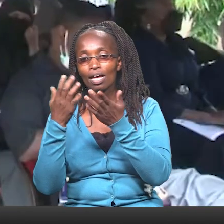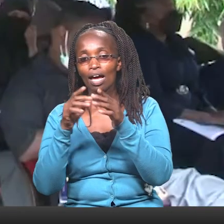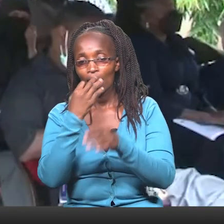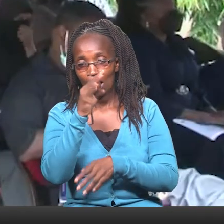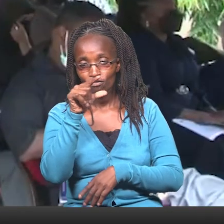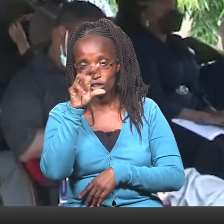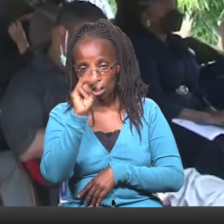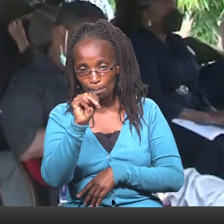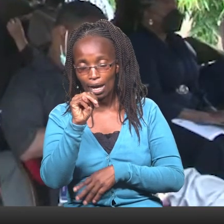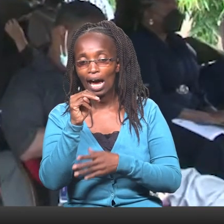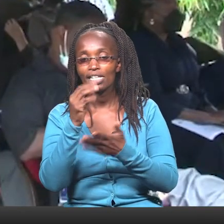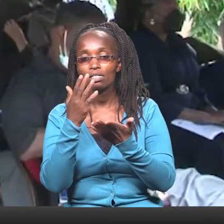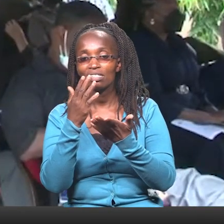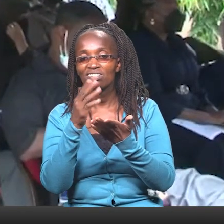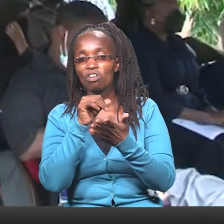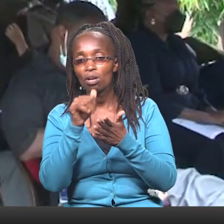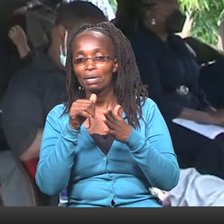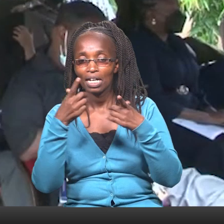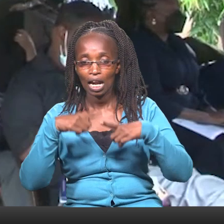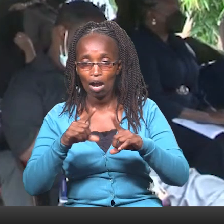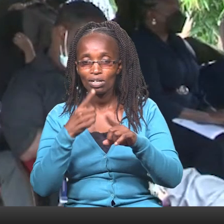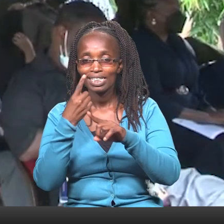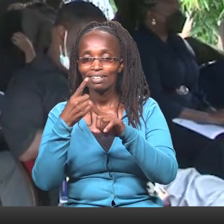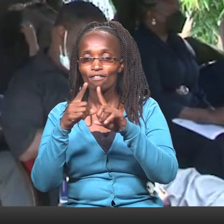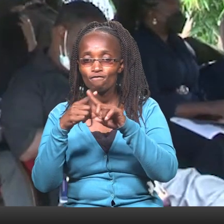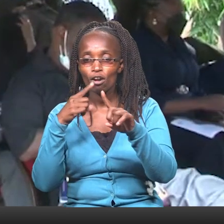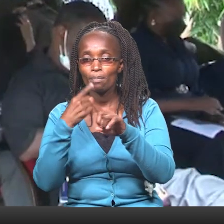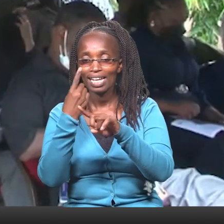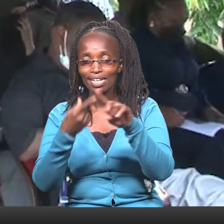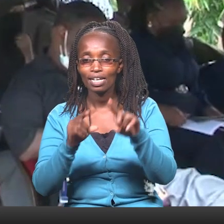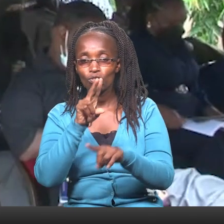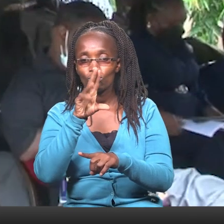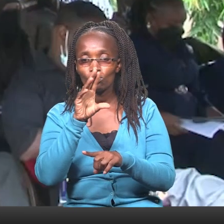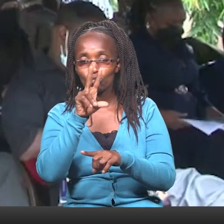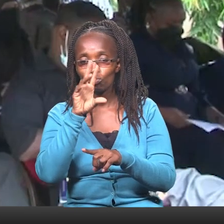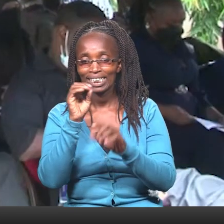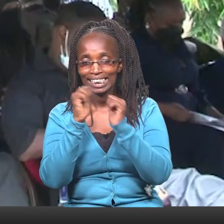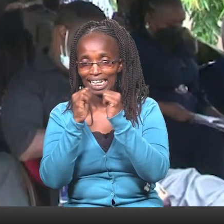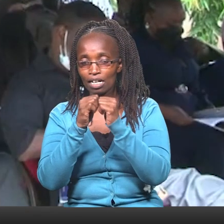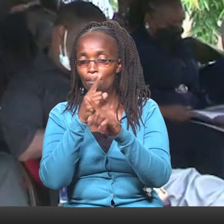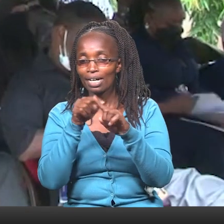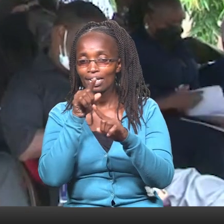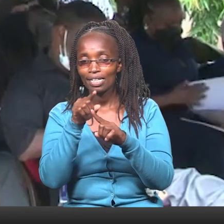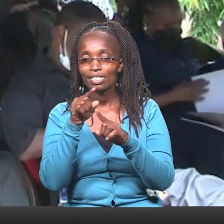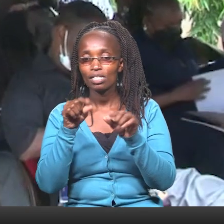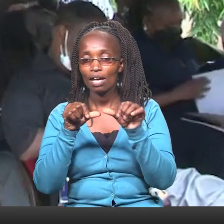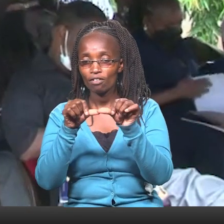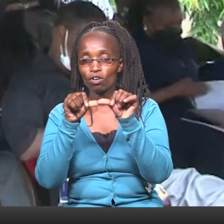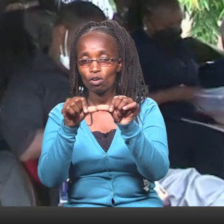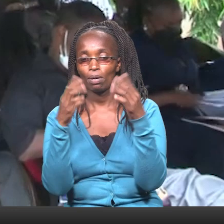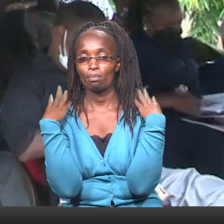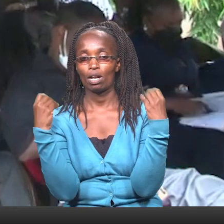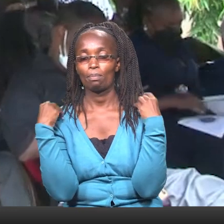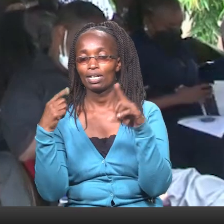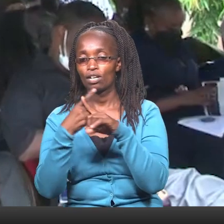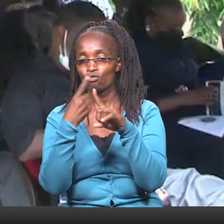Na japokuwa ukeketaji umekuwa kinyume cha sheria kuanzia mwaka 2011, bado tamaduni hii inaendelezwa na jamii tofauti, hasa jamii